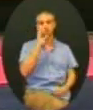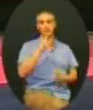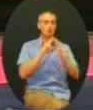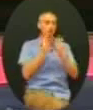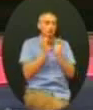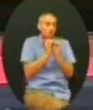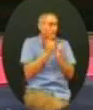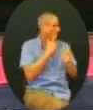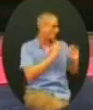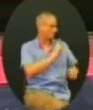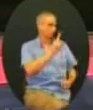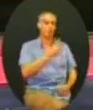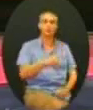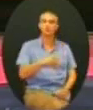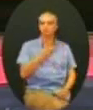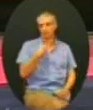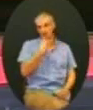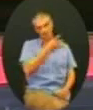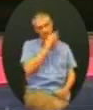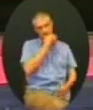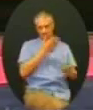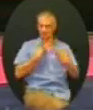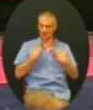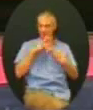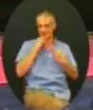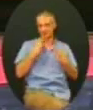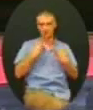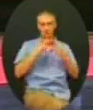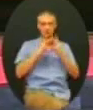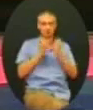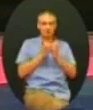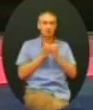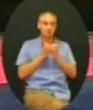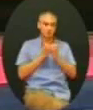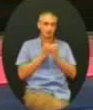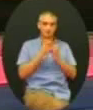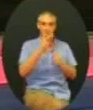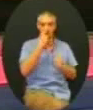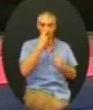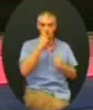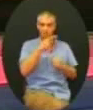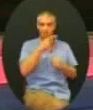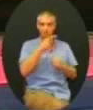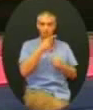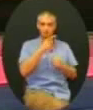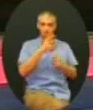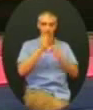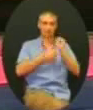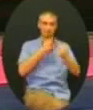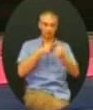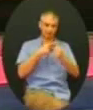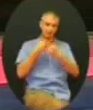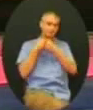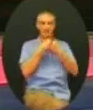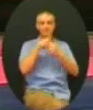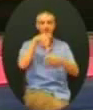קבוצה קטנה. ממש לא. שנייה, אני נתתי לך לדבר, תן לי לדבר. של קבוצה קטנה, שמנסה לגרור את מרץ